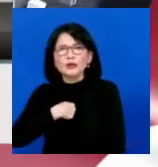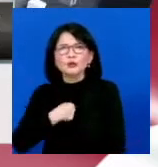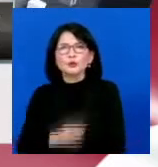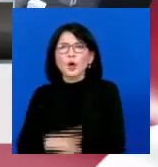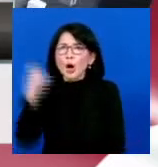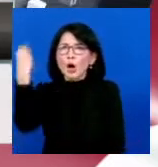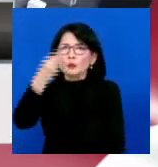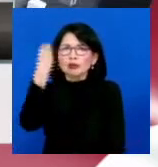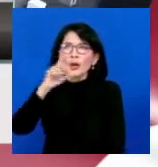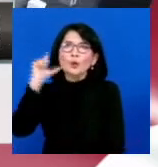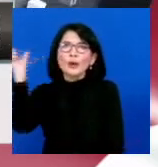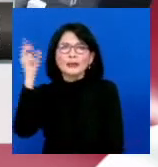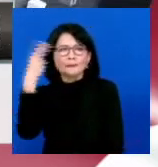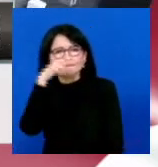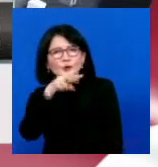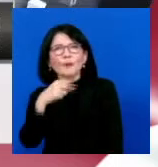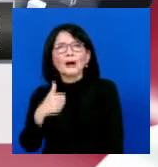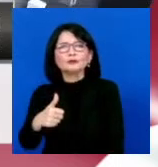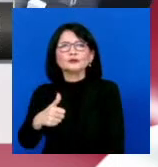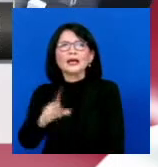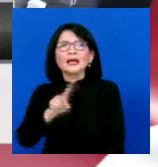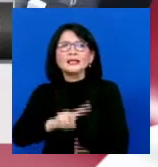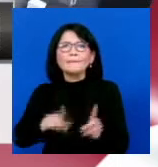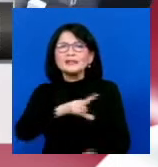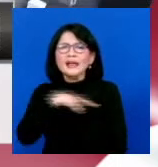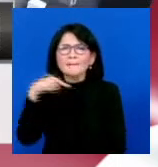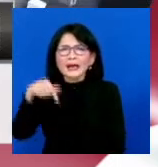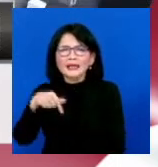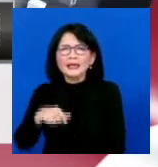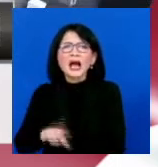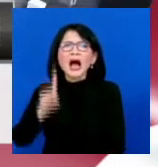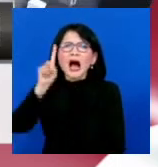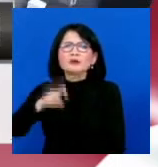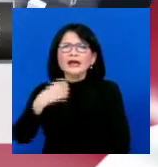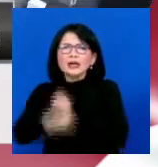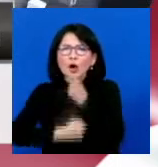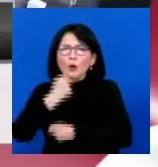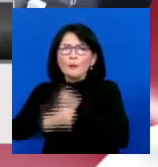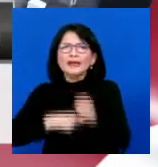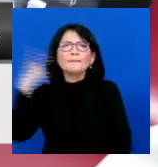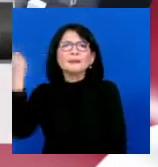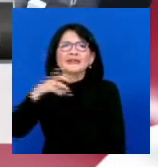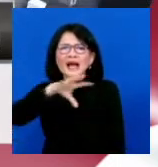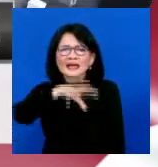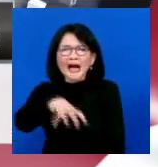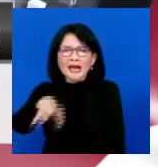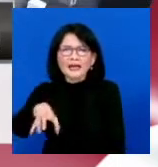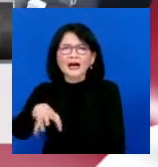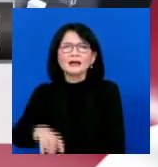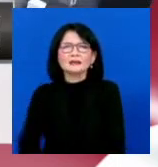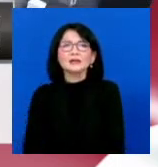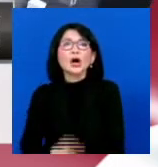wisatawan-wisatawan mancanegara cuma selama ini paling tidak harus ada upaya-upaya pemerintah daerah provinsi dalam hal